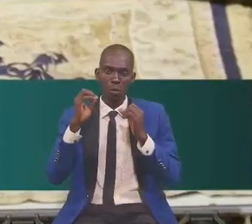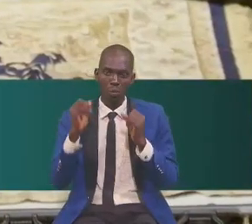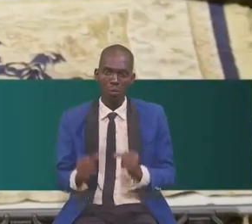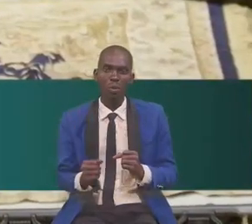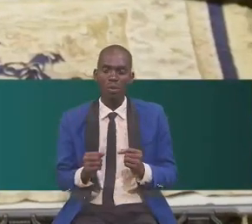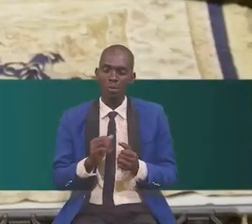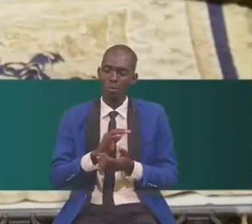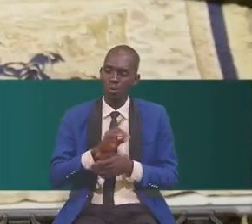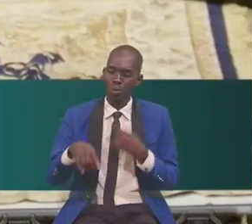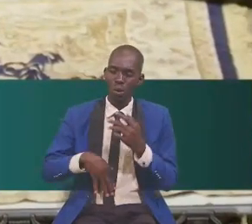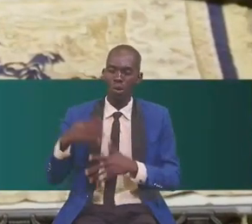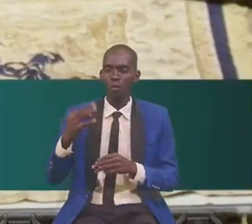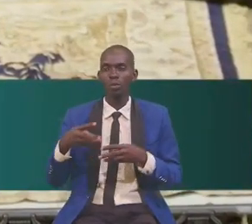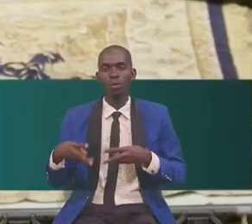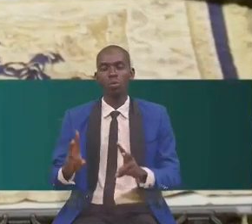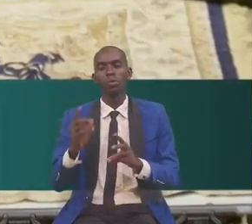chemin.